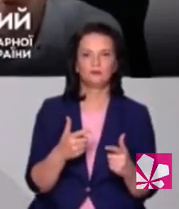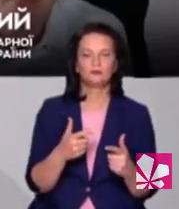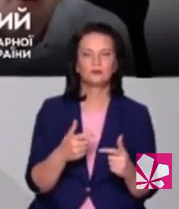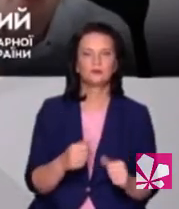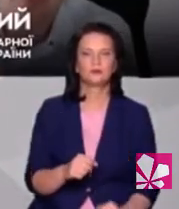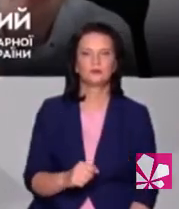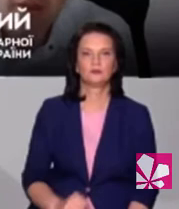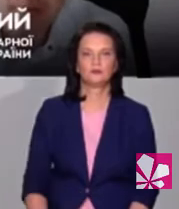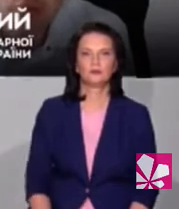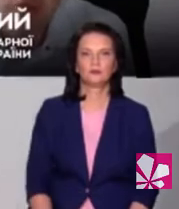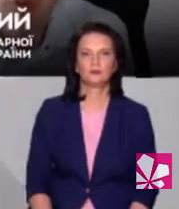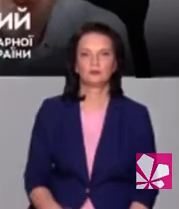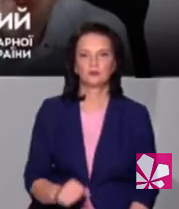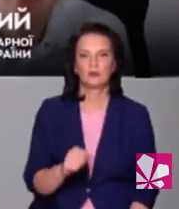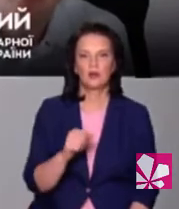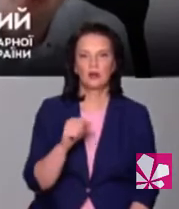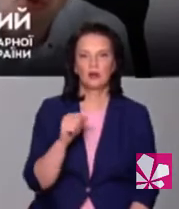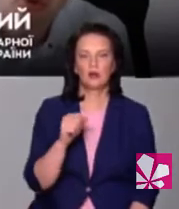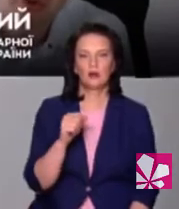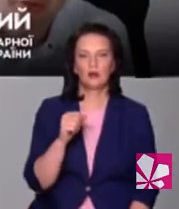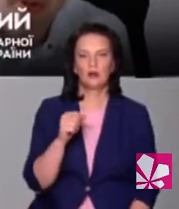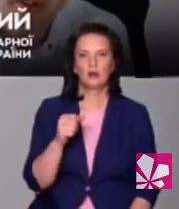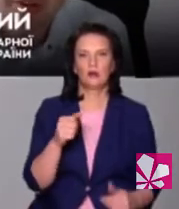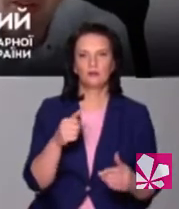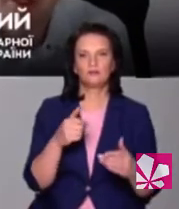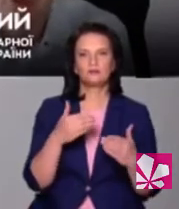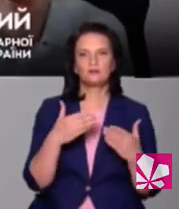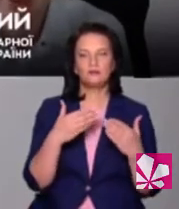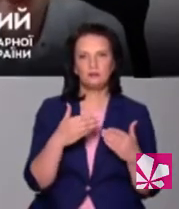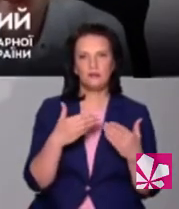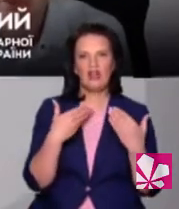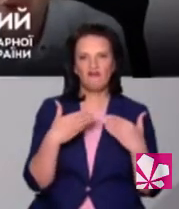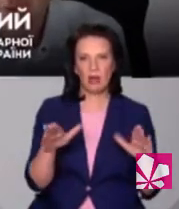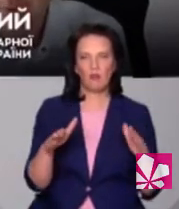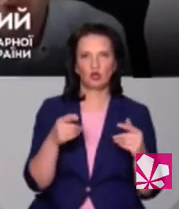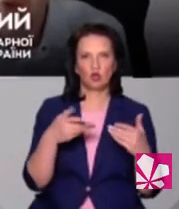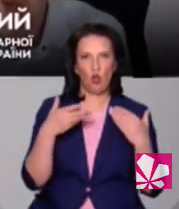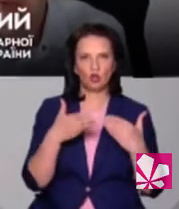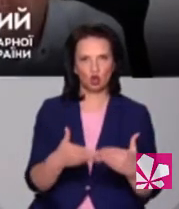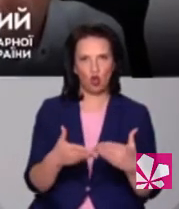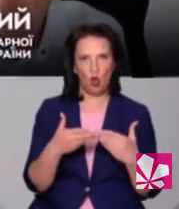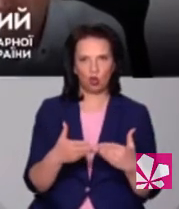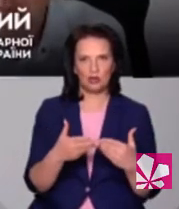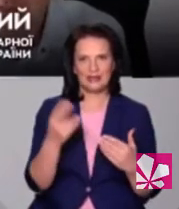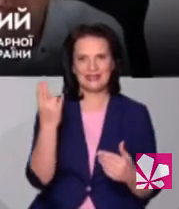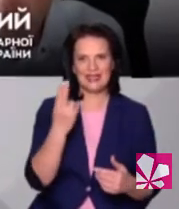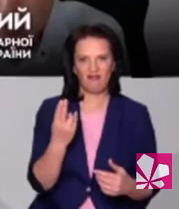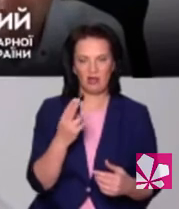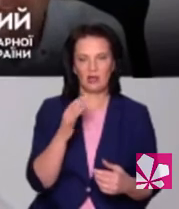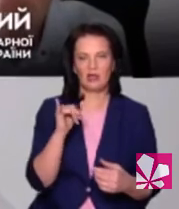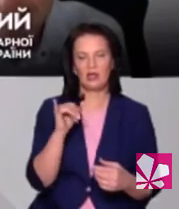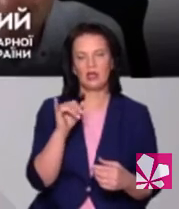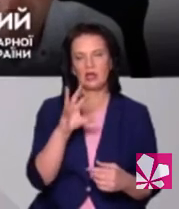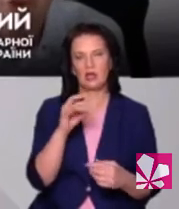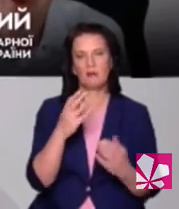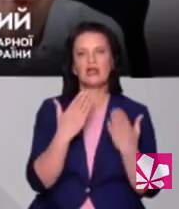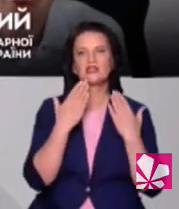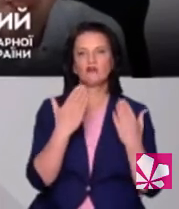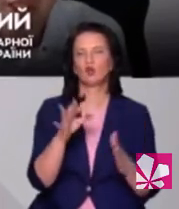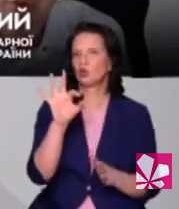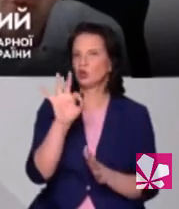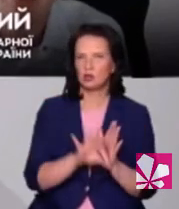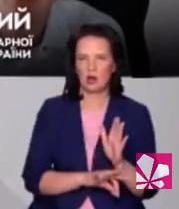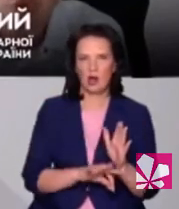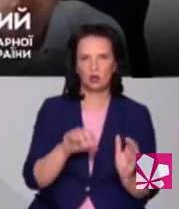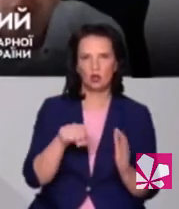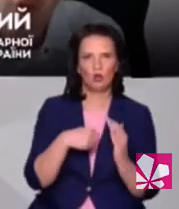безпосередньо випуску і впуску відповідних цивільних суден. Тому все-таки ми звернулися відразу до ООН